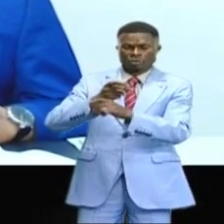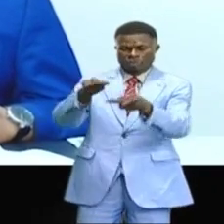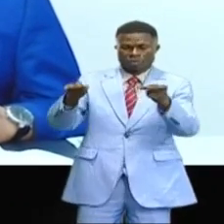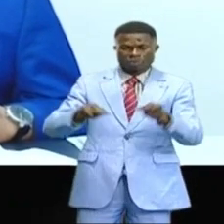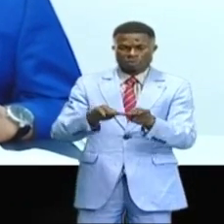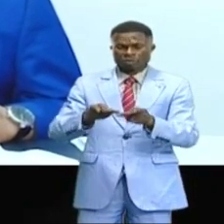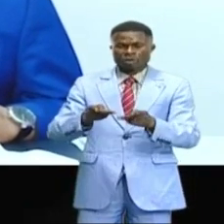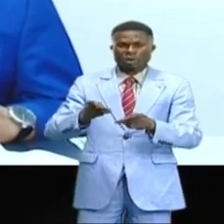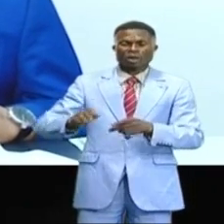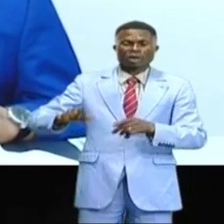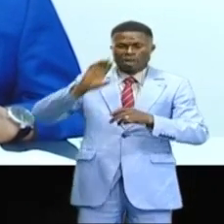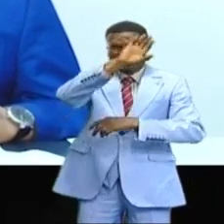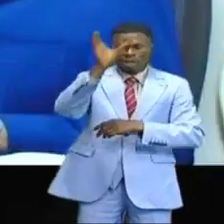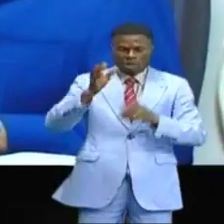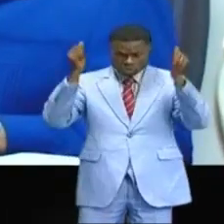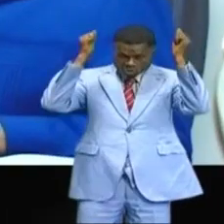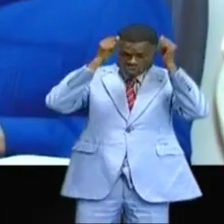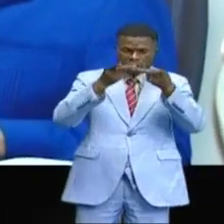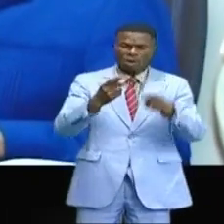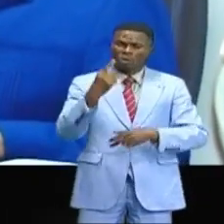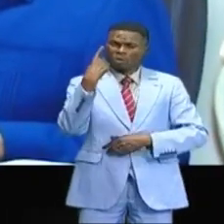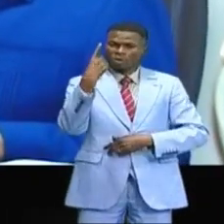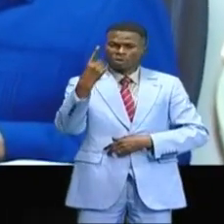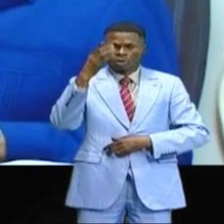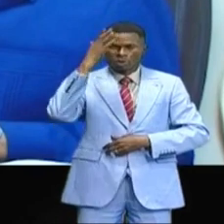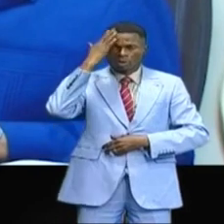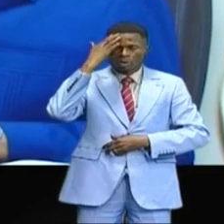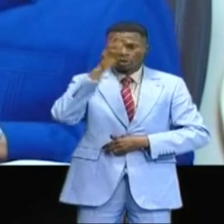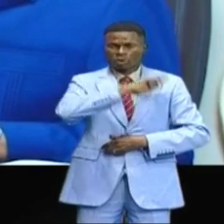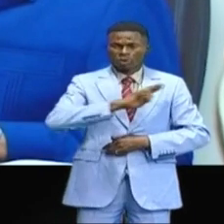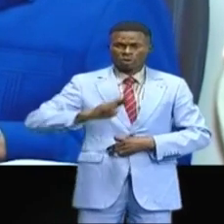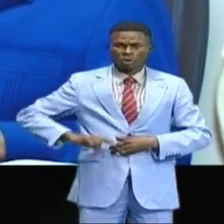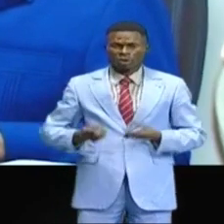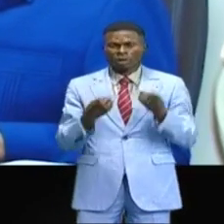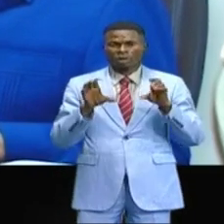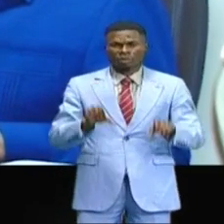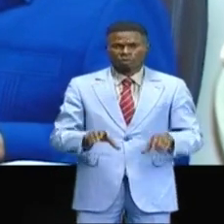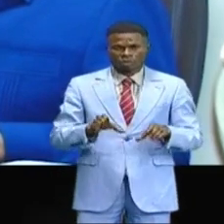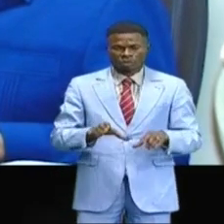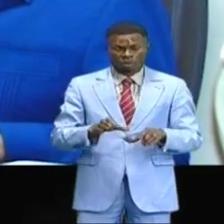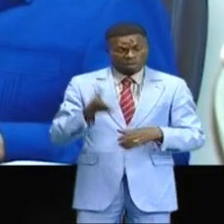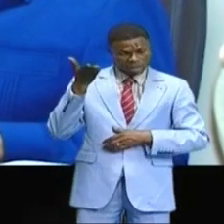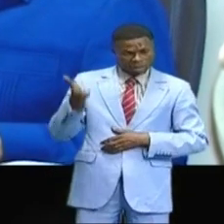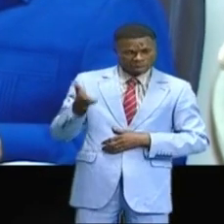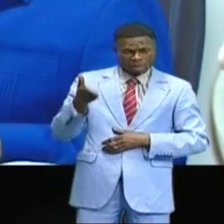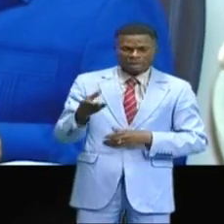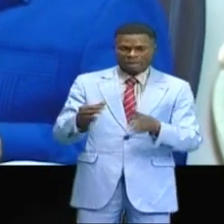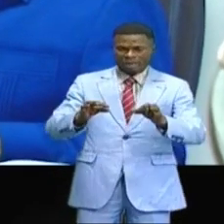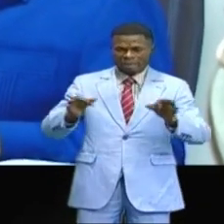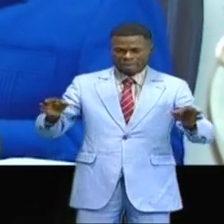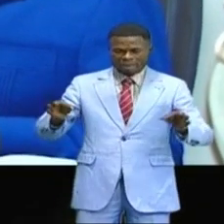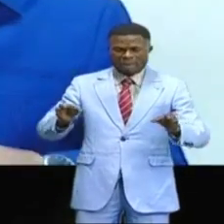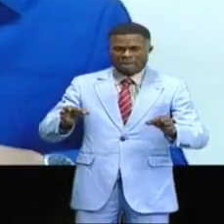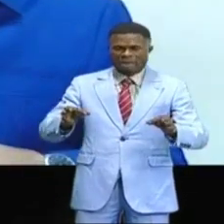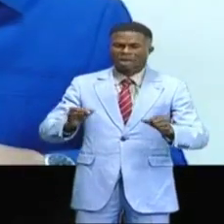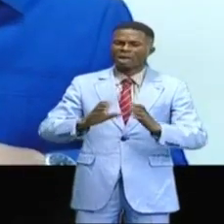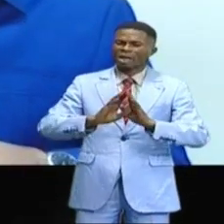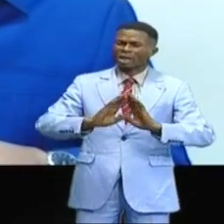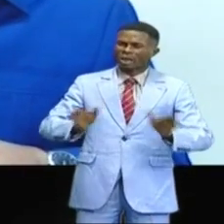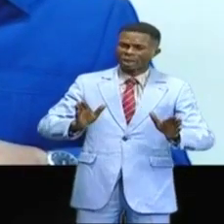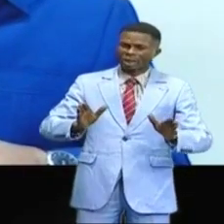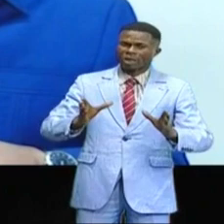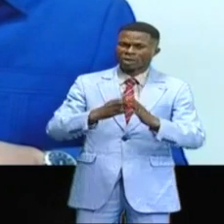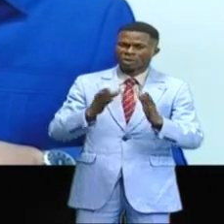Maluku, unique site connu en République démocratique du Congo, où se trouvent les sables quartzeux calibrés